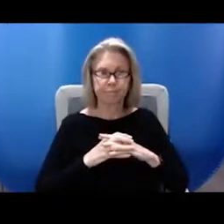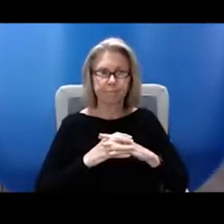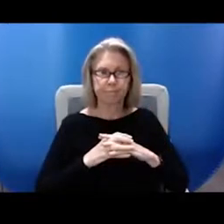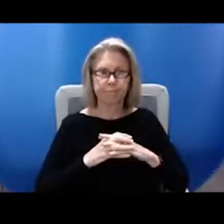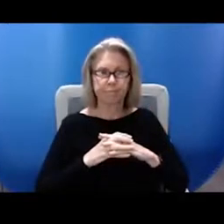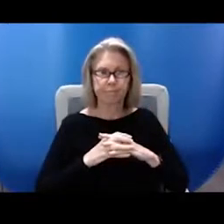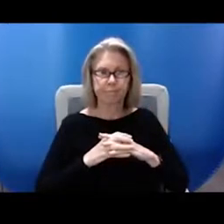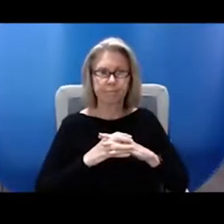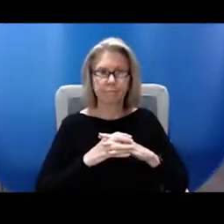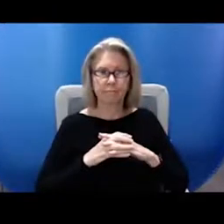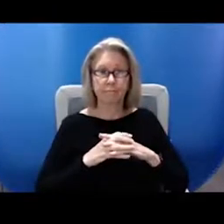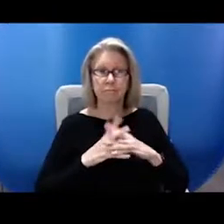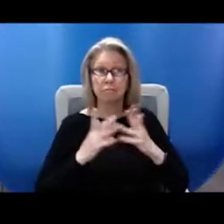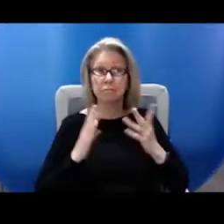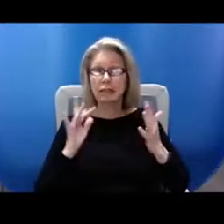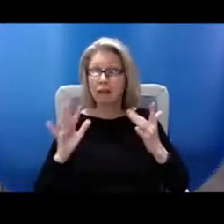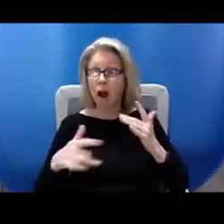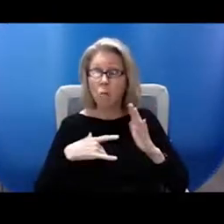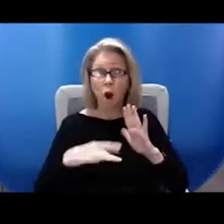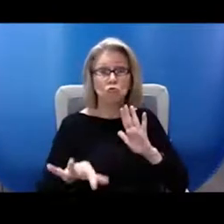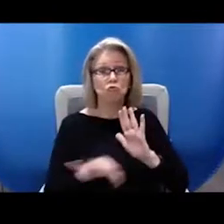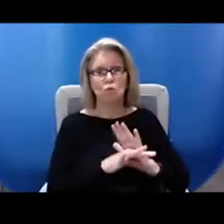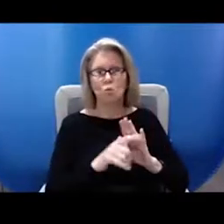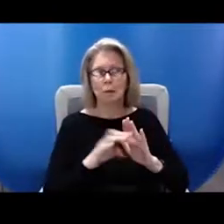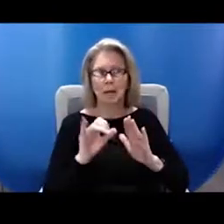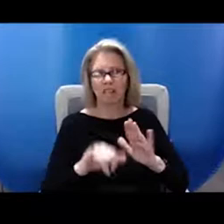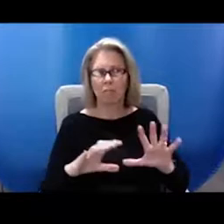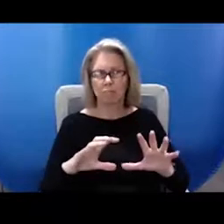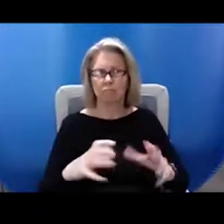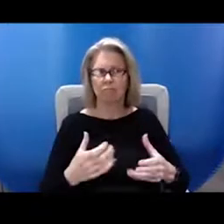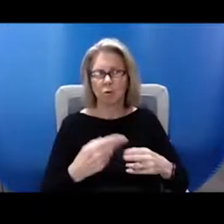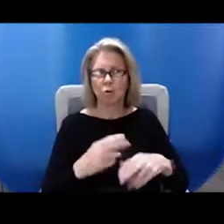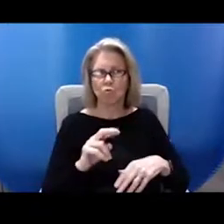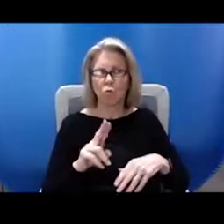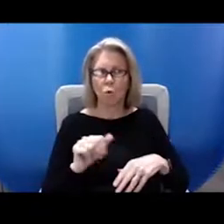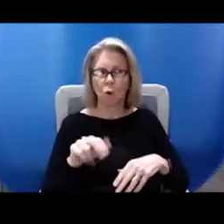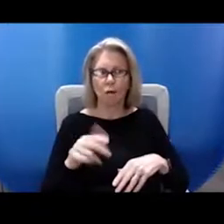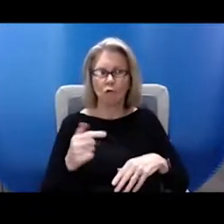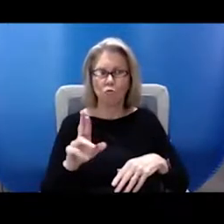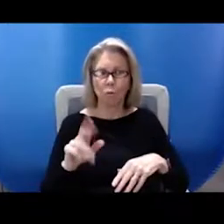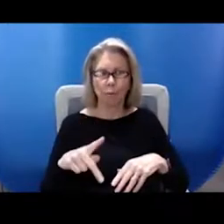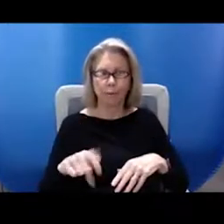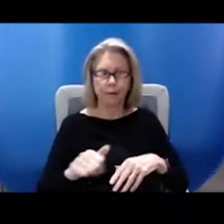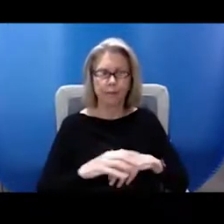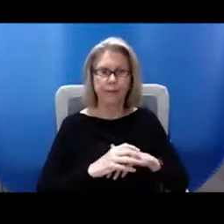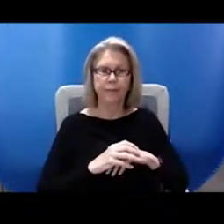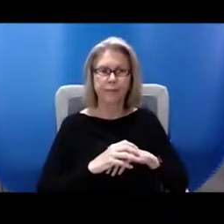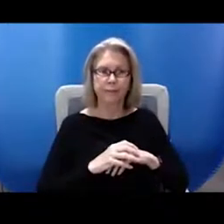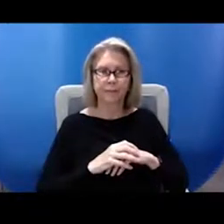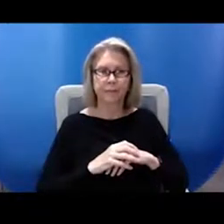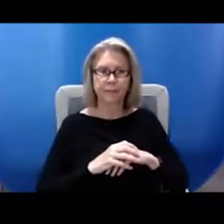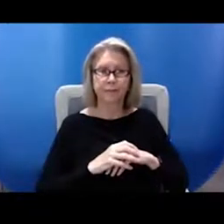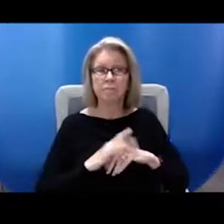pernah mampir, cuman akhirnya memang